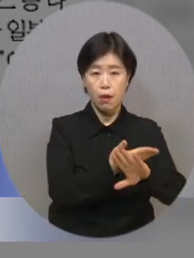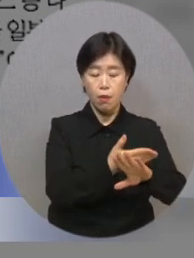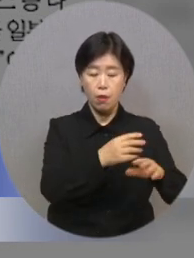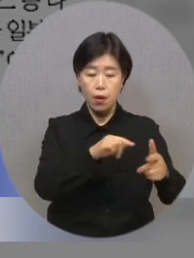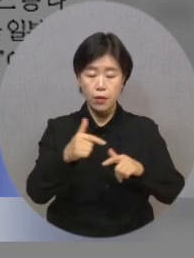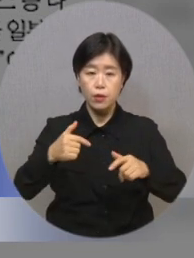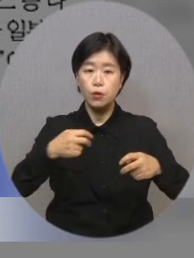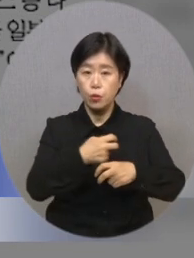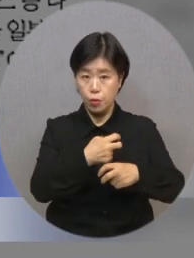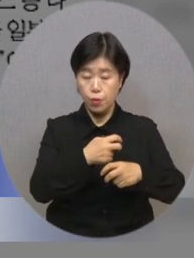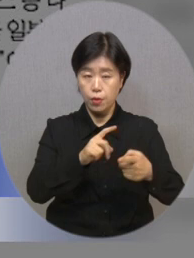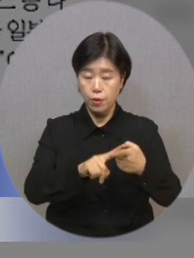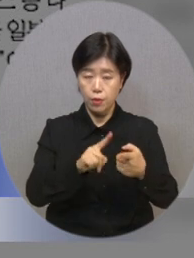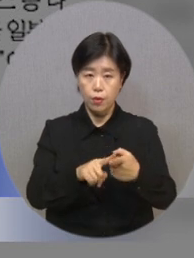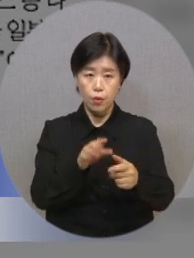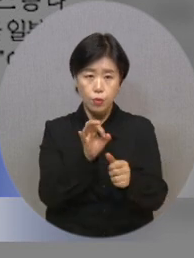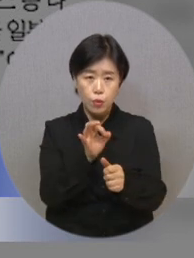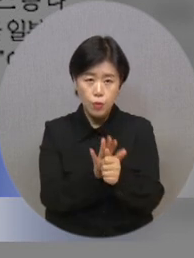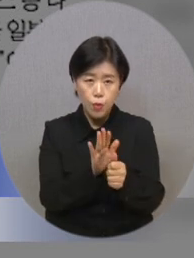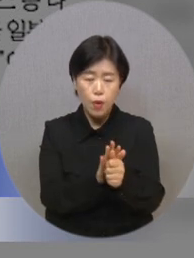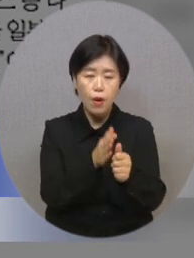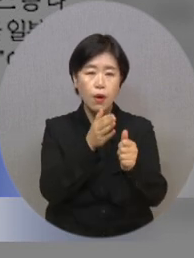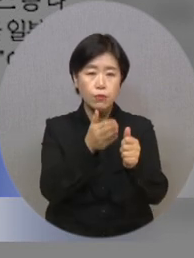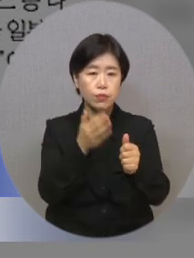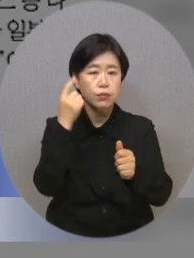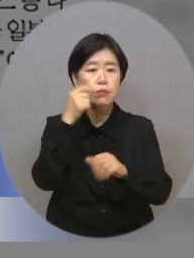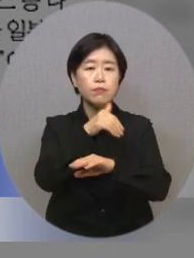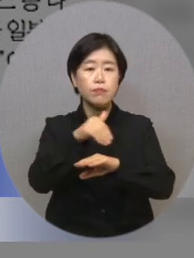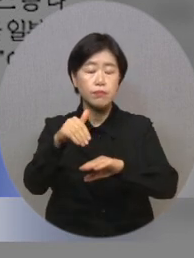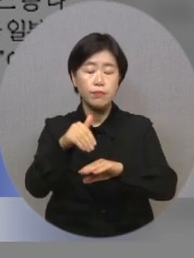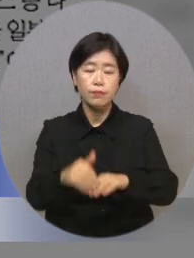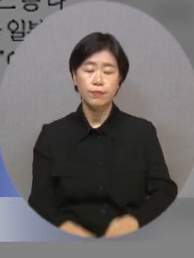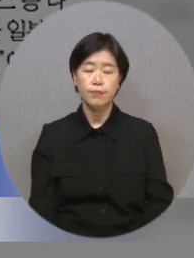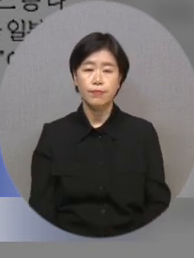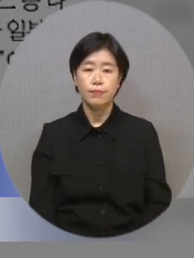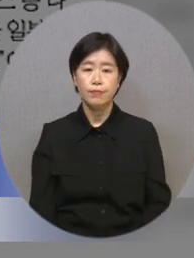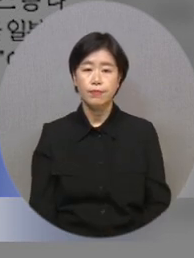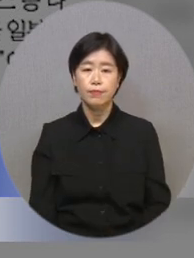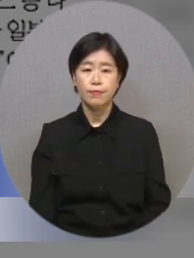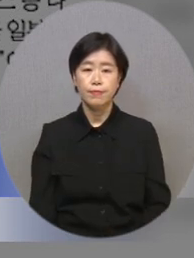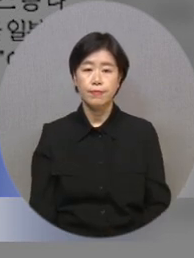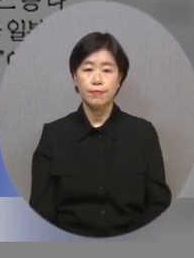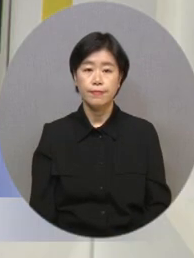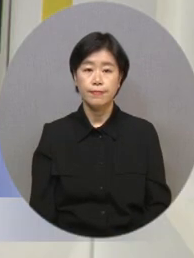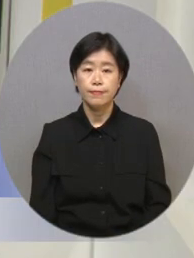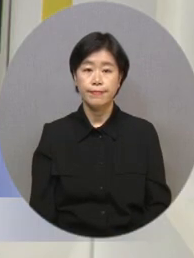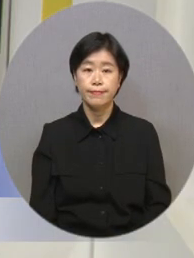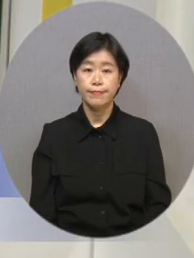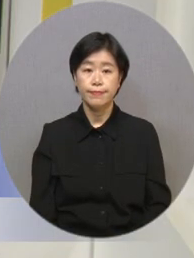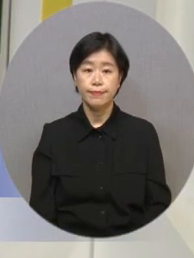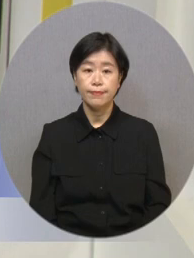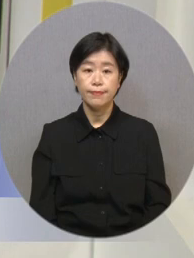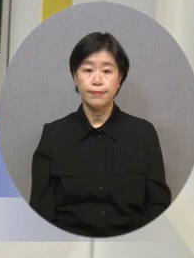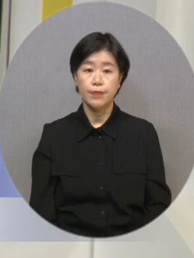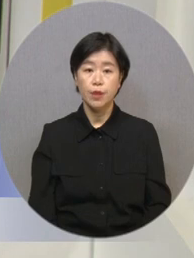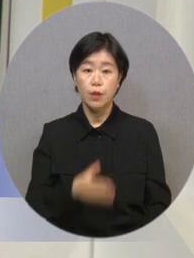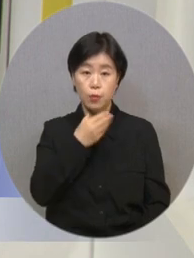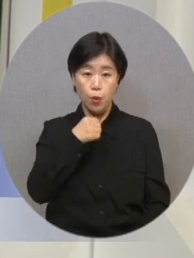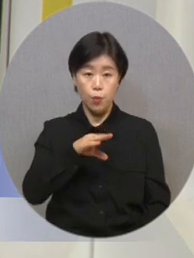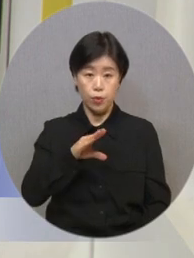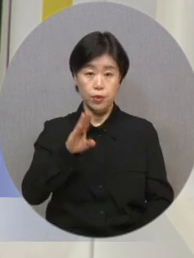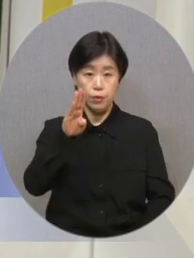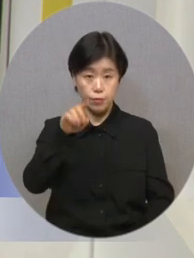이용 때도 요금 일부를 지원하는 방안을 모색 중이라고 말했습니다 면에서는